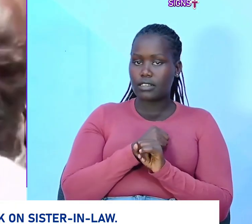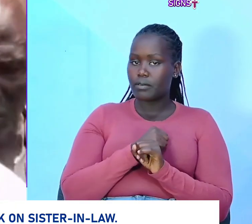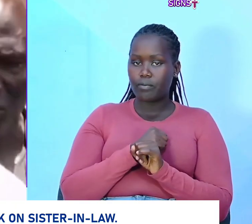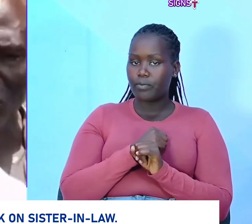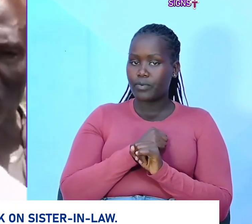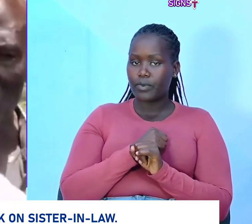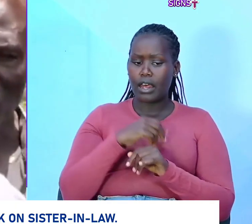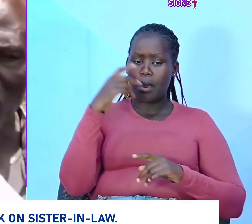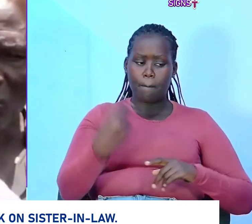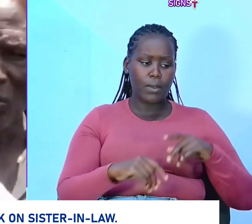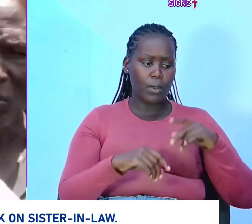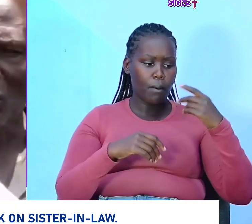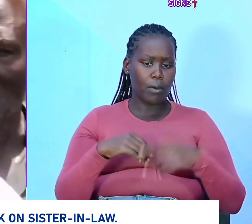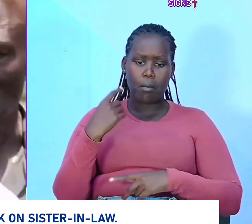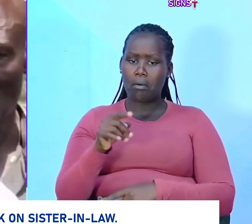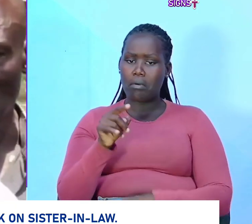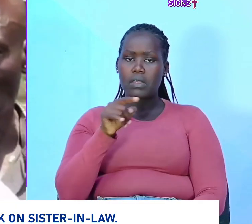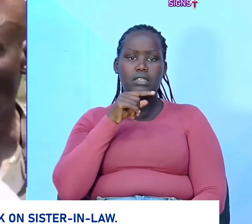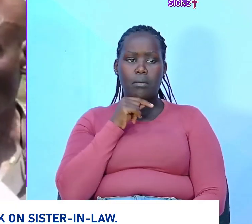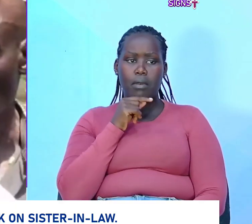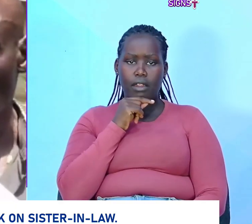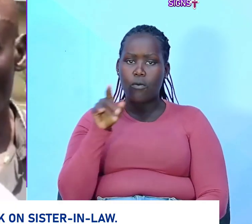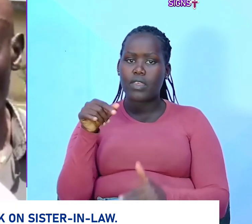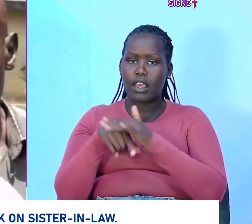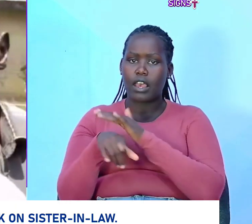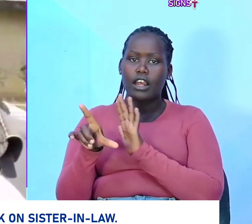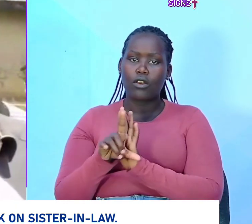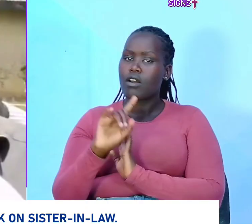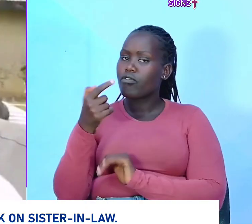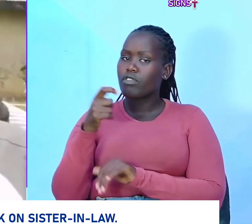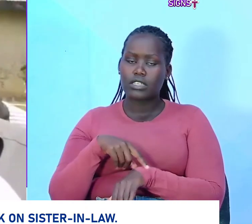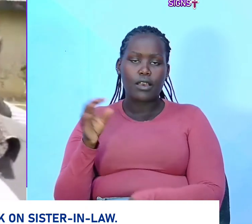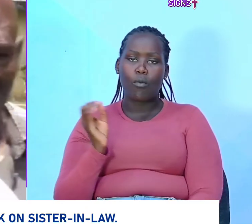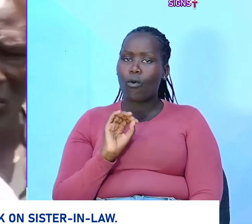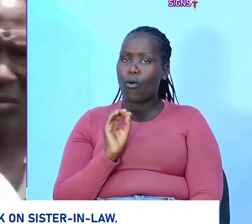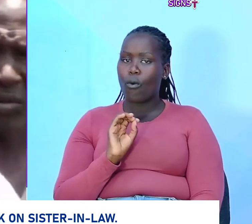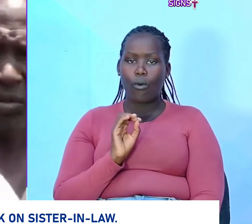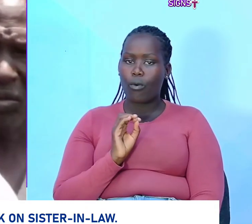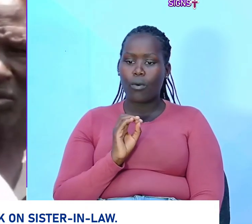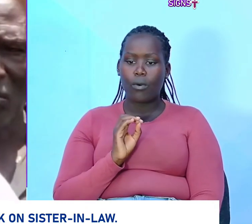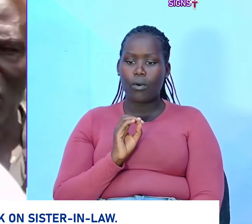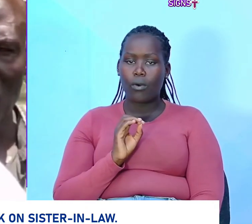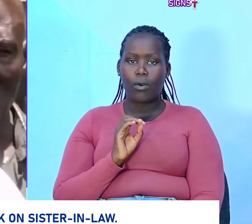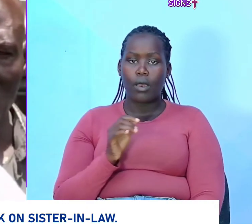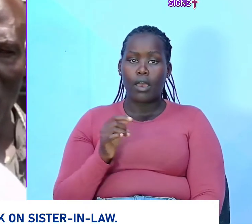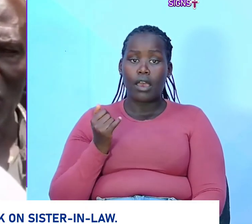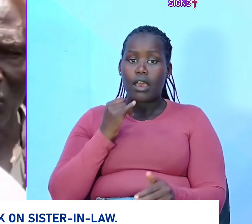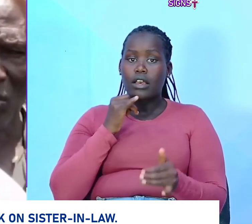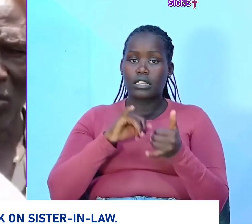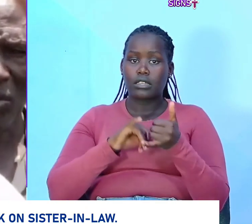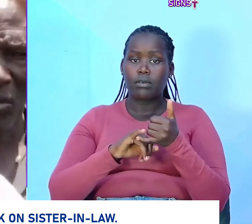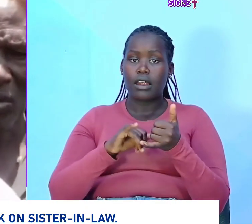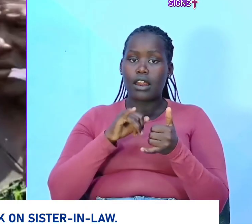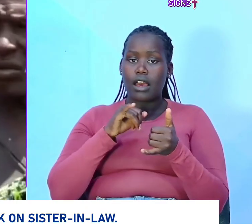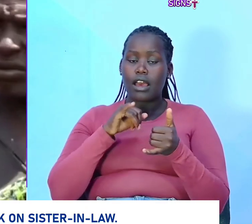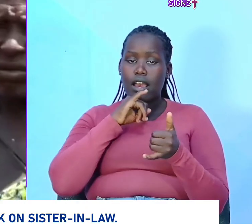mara kwa mara. Na hao vijana hawa, asimeji yake hawa. Si mara ya kwanza hii, si bwana yake ni mzuri. Bwana yake anasema kwamba yuko njiani anakuja